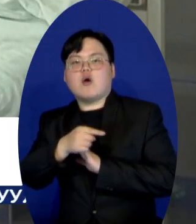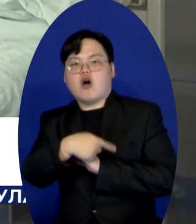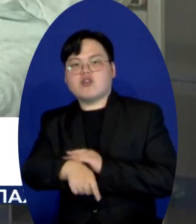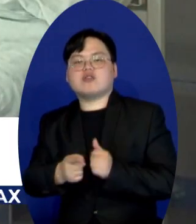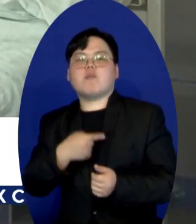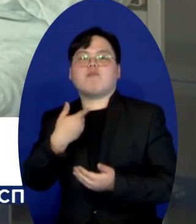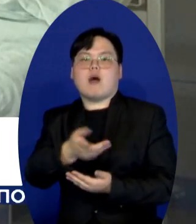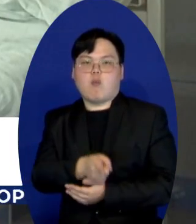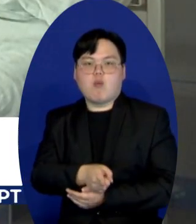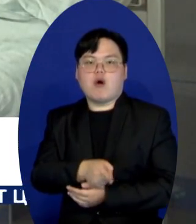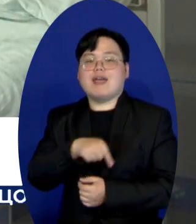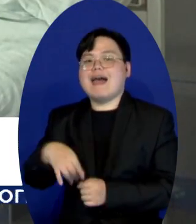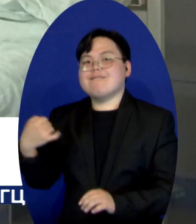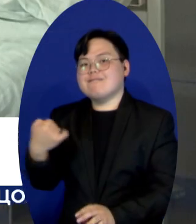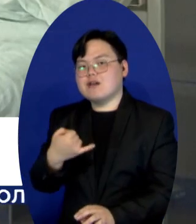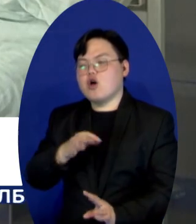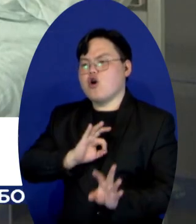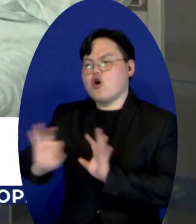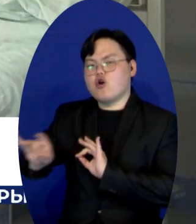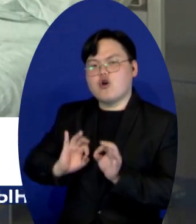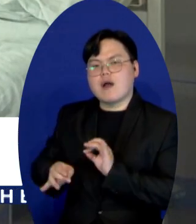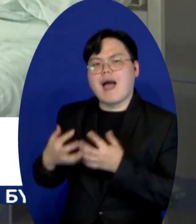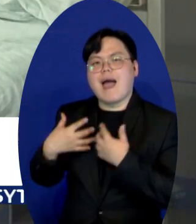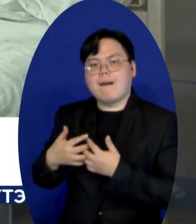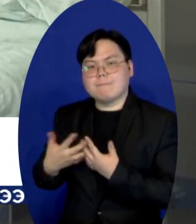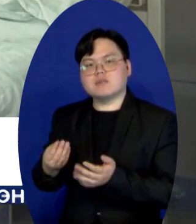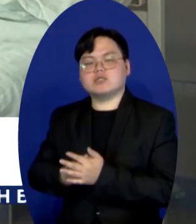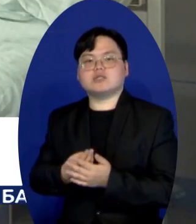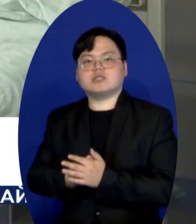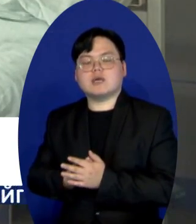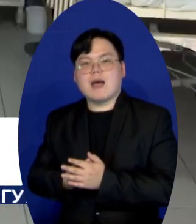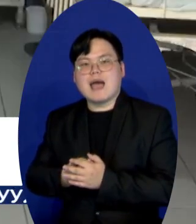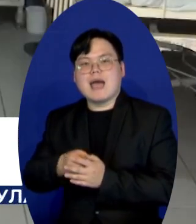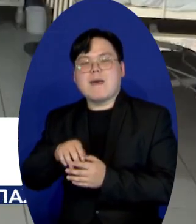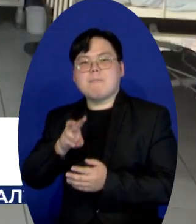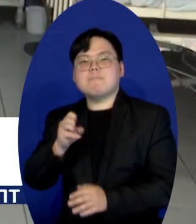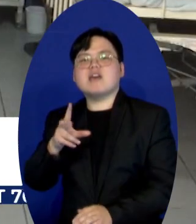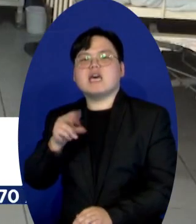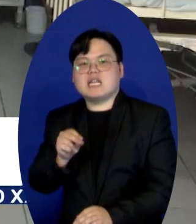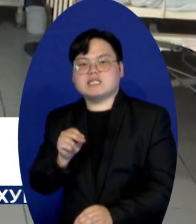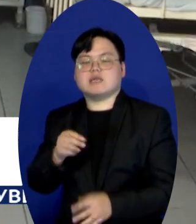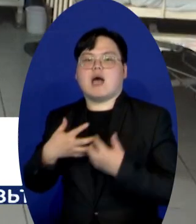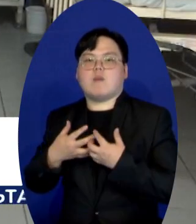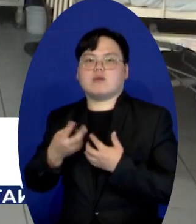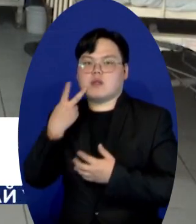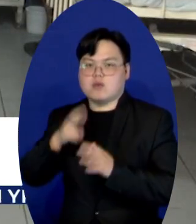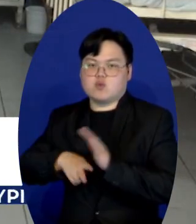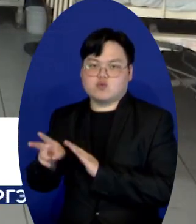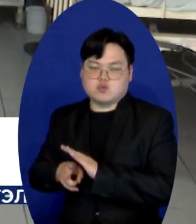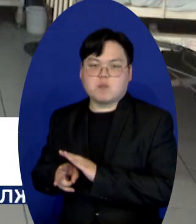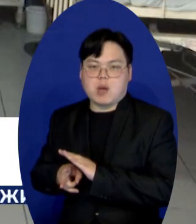түүхтэй. Гэвч өгтөө энэ вирус өөр хэд хэдэн төрлийн амьтдаас тэр дундаа мэрэгч амьтдад голчлон илэрдэг байна.